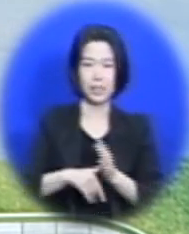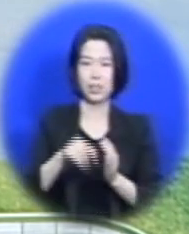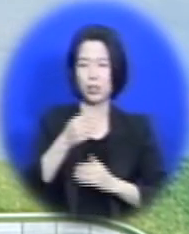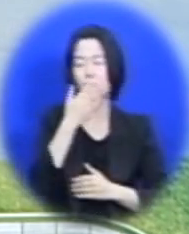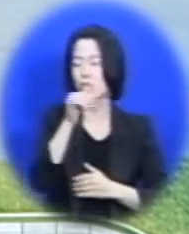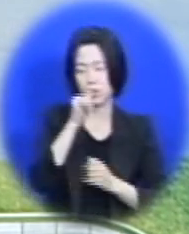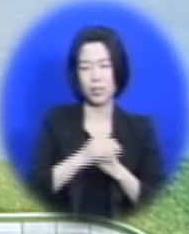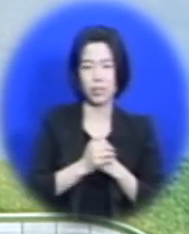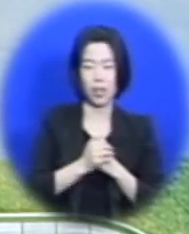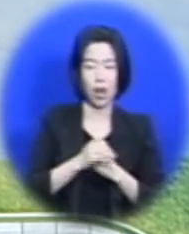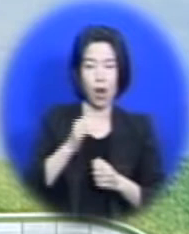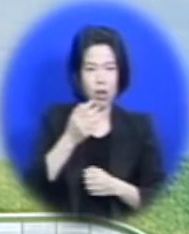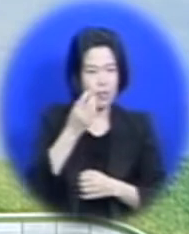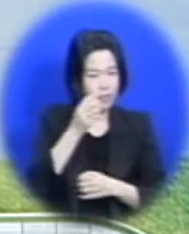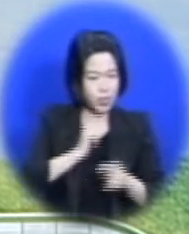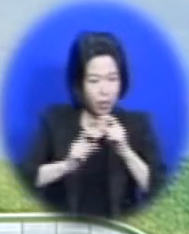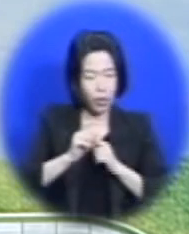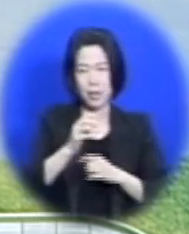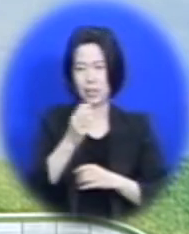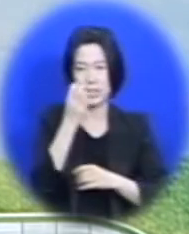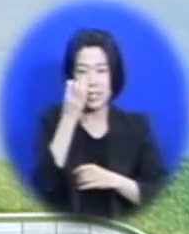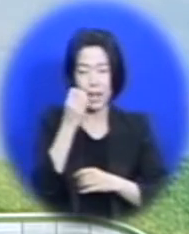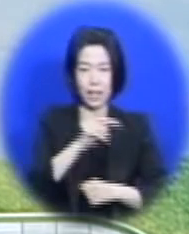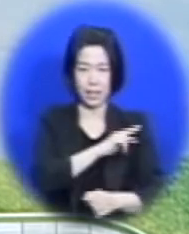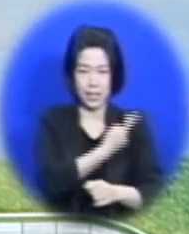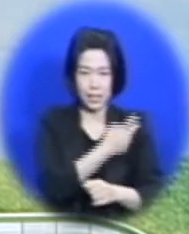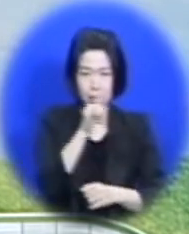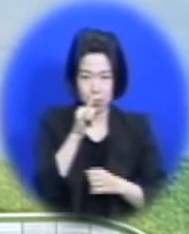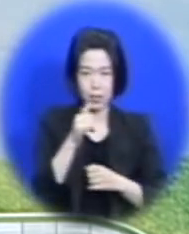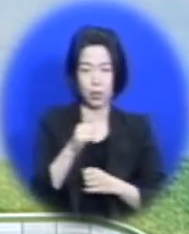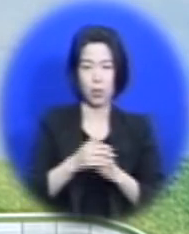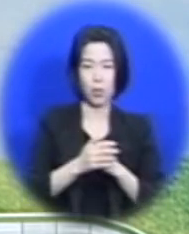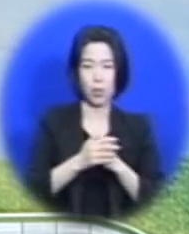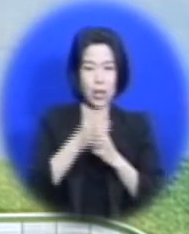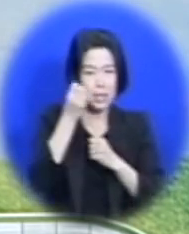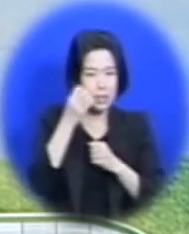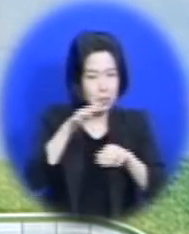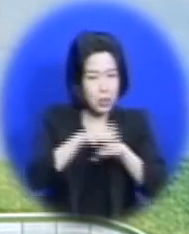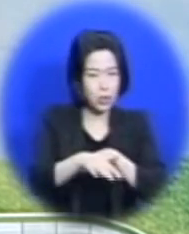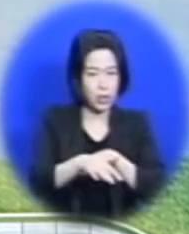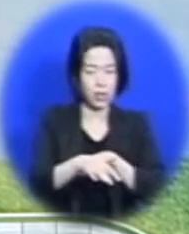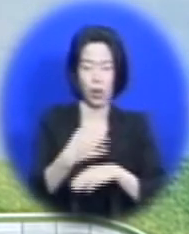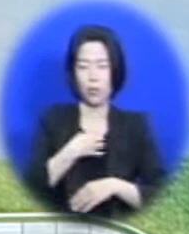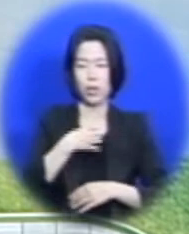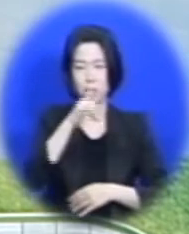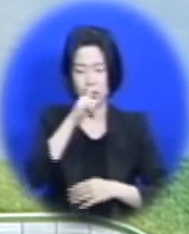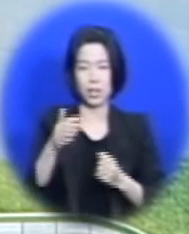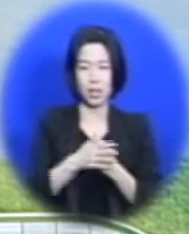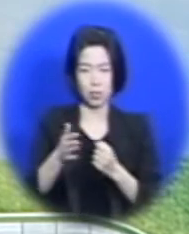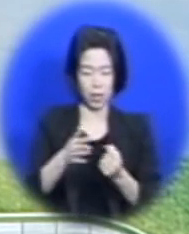있었어요. 워낙 이상한 이단들도 많고 신비주의 신앙의 위험도 있기 때문에 그저 성경